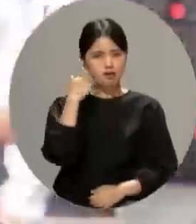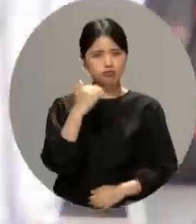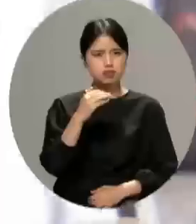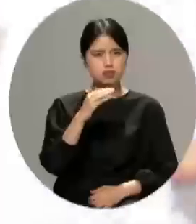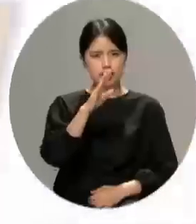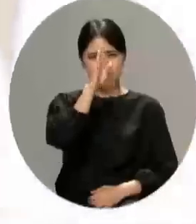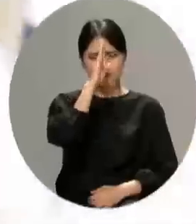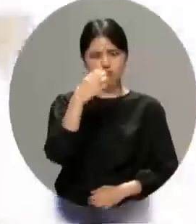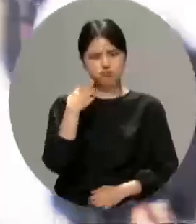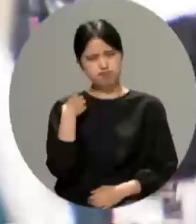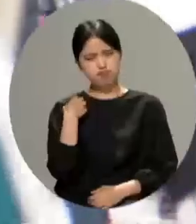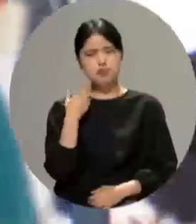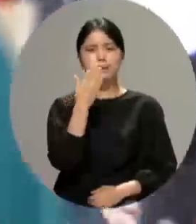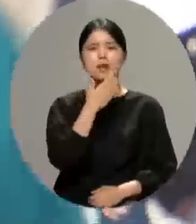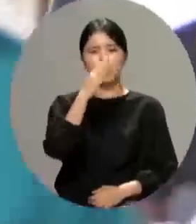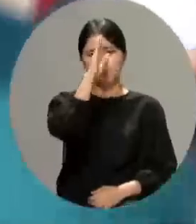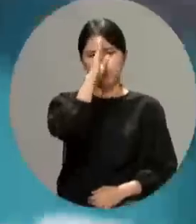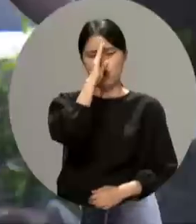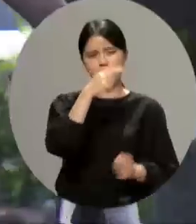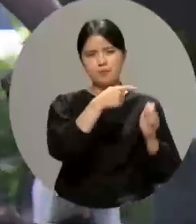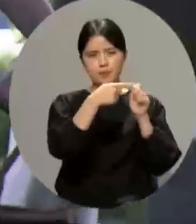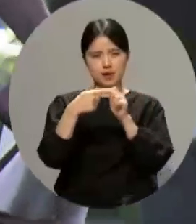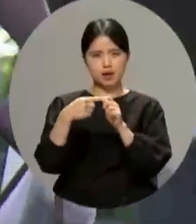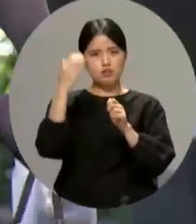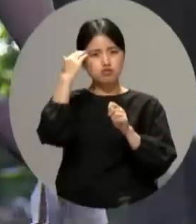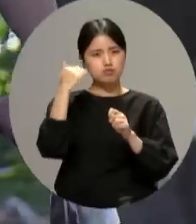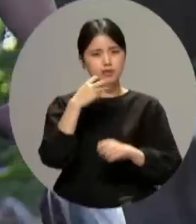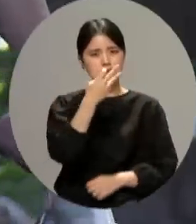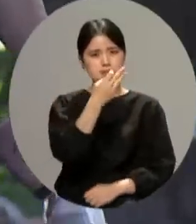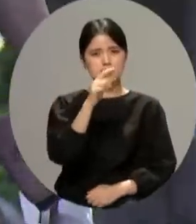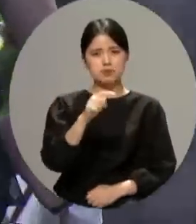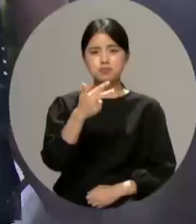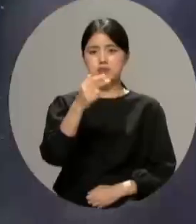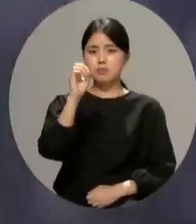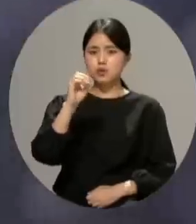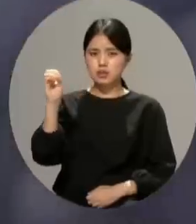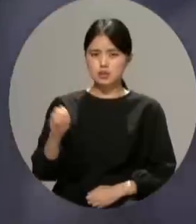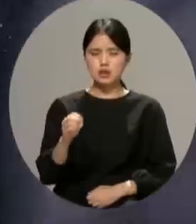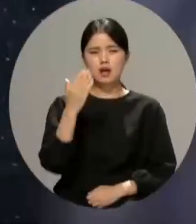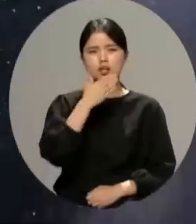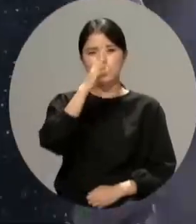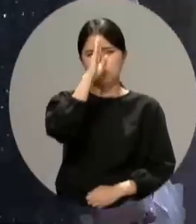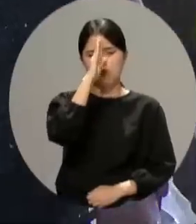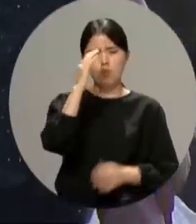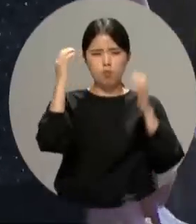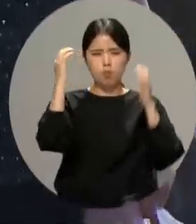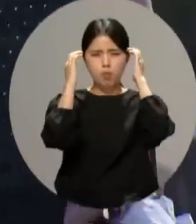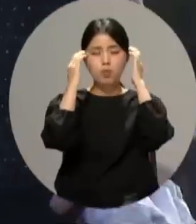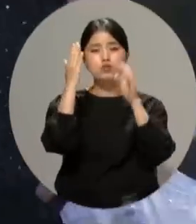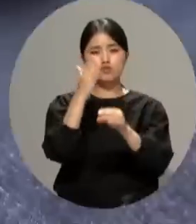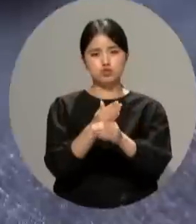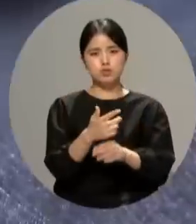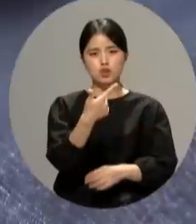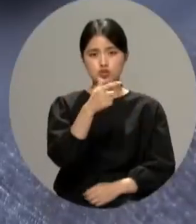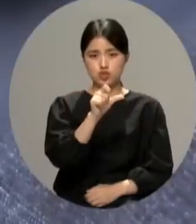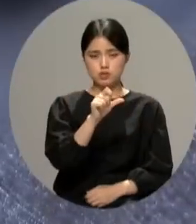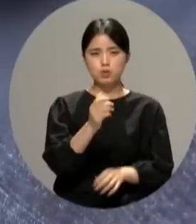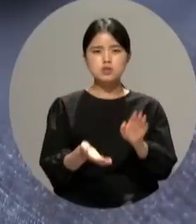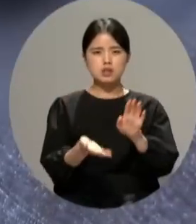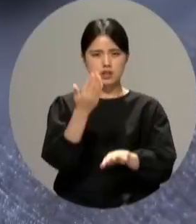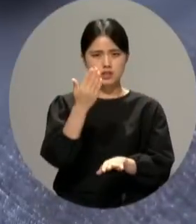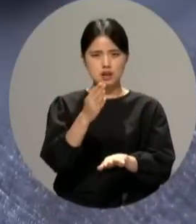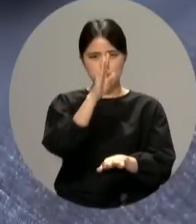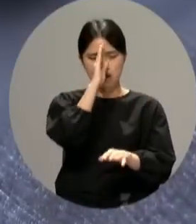부담 1위는 당뇨병 으로 우리 국민의 13.7% 가 당뇨로 고생하고 있으며 65세 이상